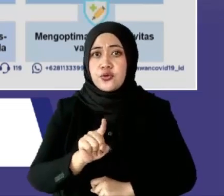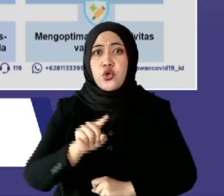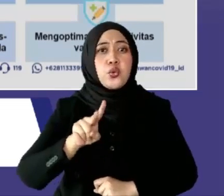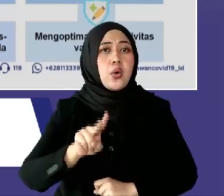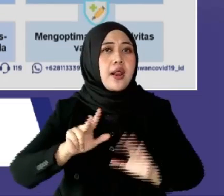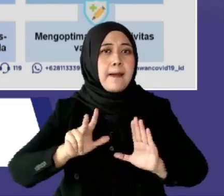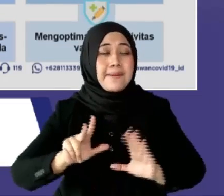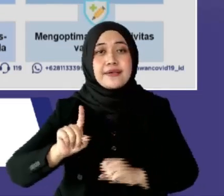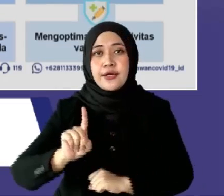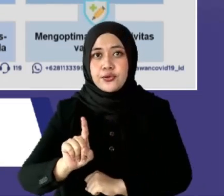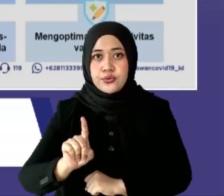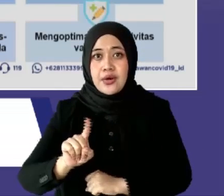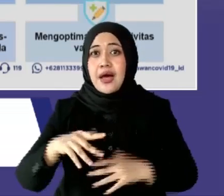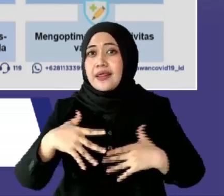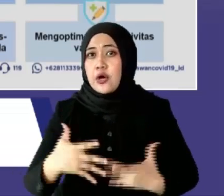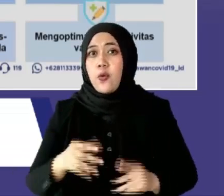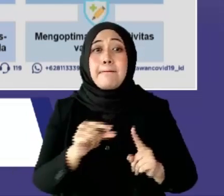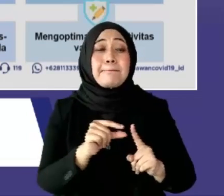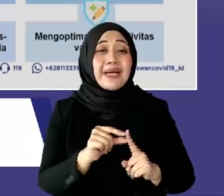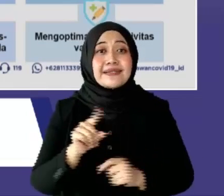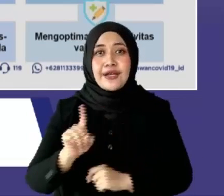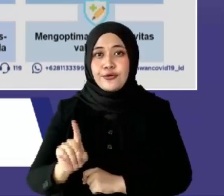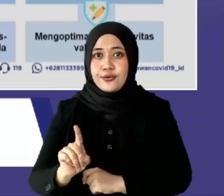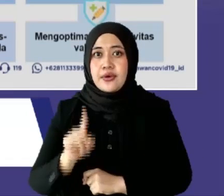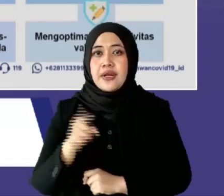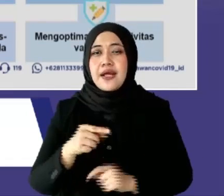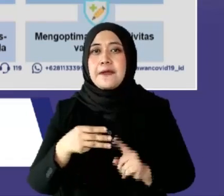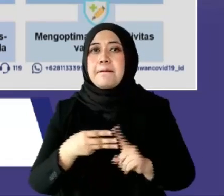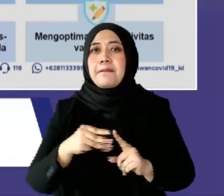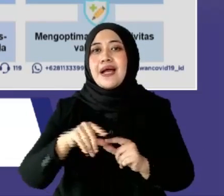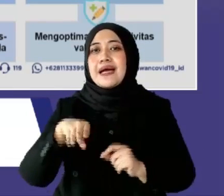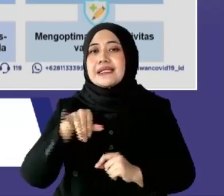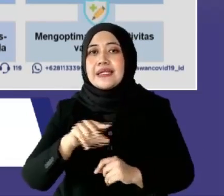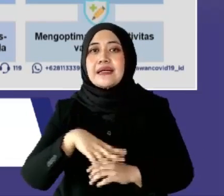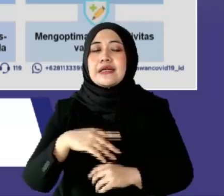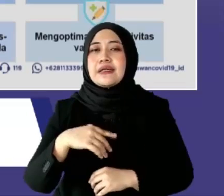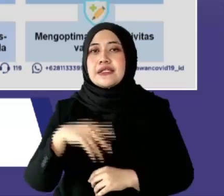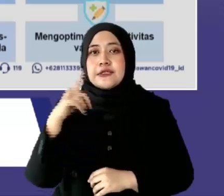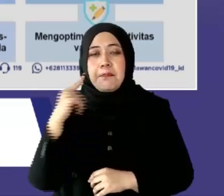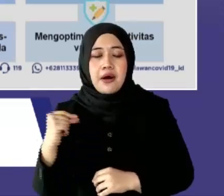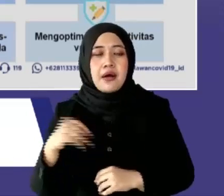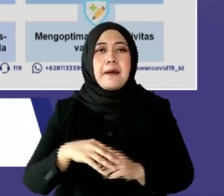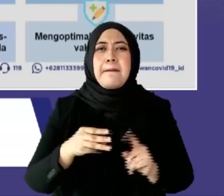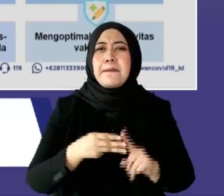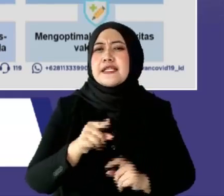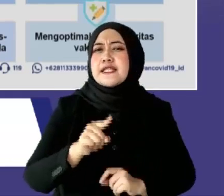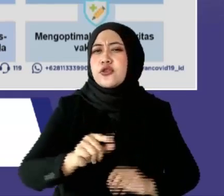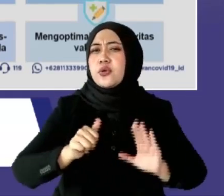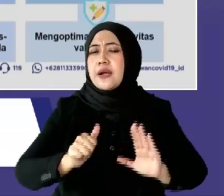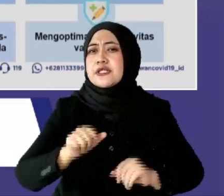B11281 atau disebutnya P1 dari Brasil dan Jepang, dan